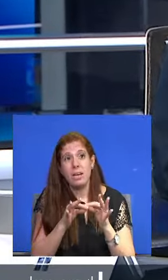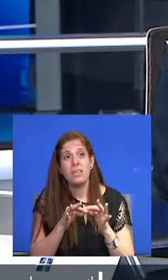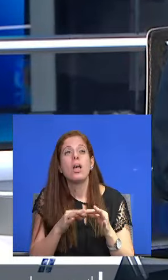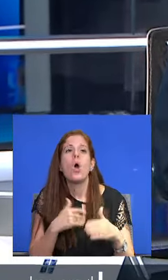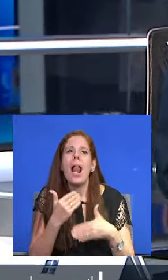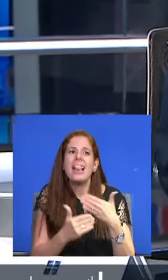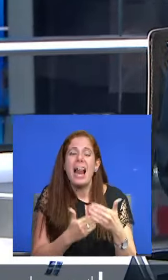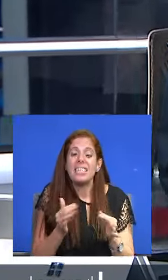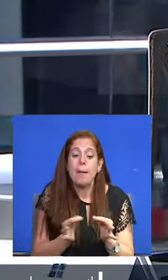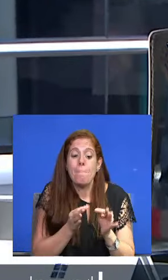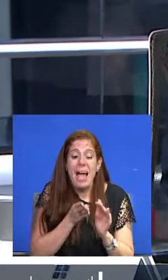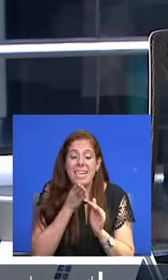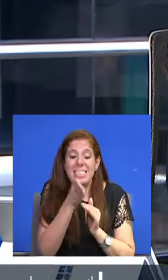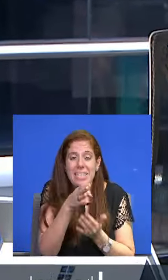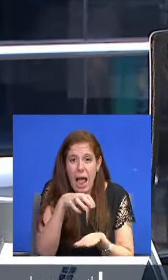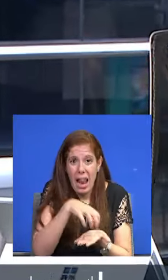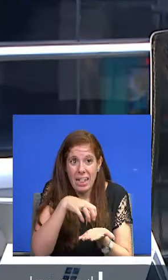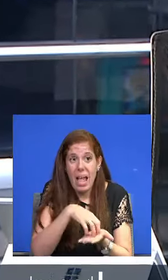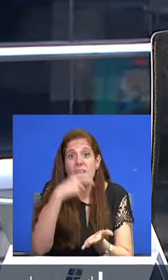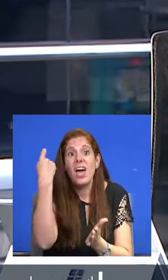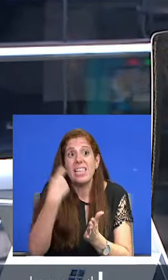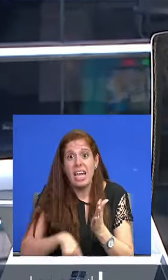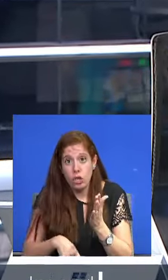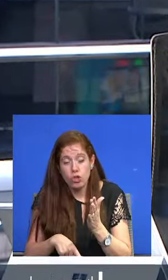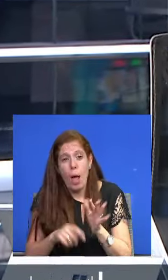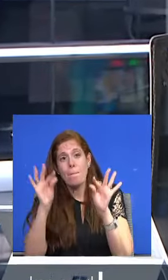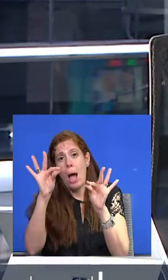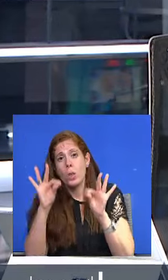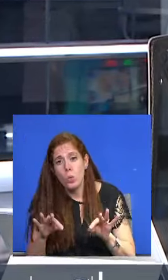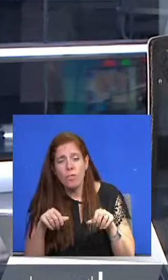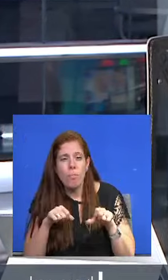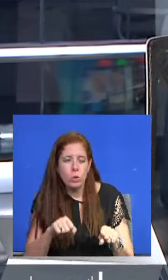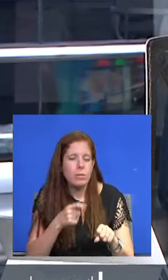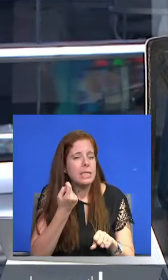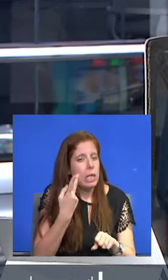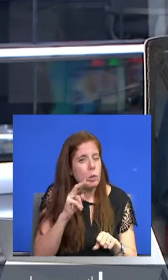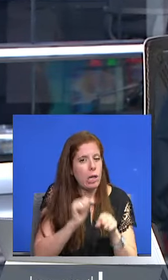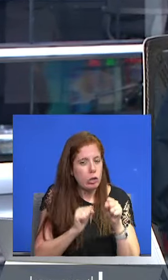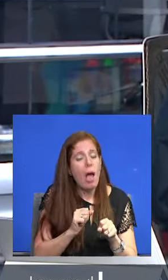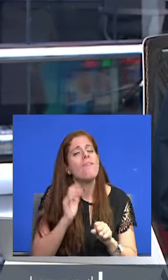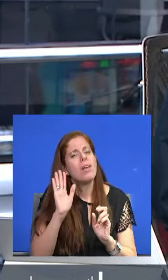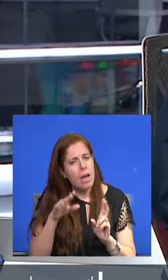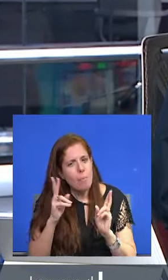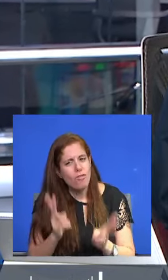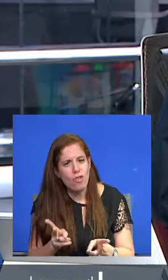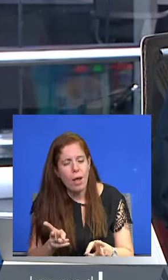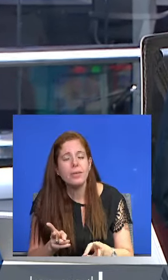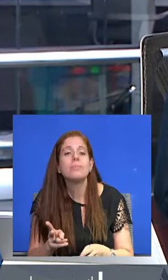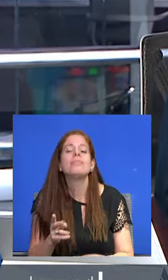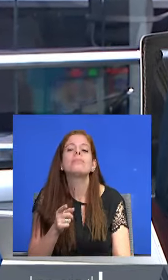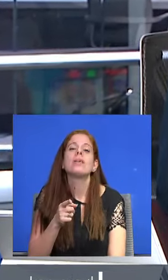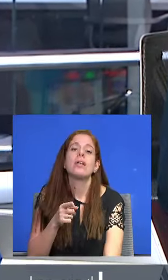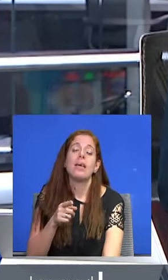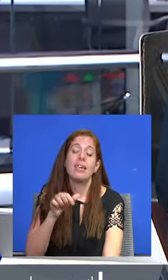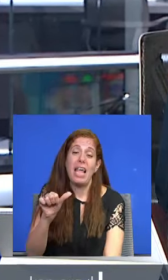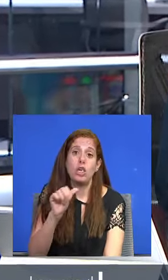מהכניסה לאתר ועד לרכישה, אם בכלל, בחנויות ובסופרים. זה קצת יותר קשה, אבל גם אפשרי באמצעות בינה מלאכותית. איתי